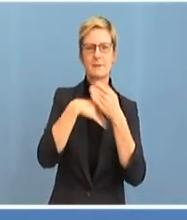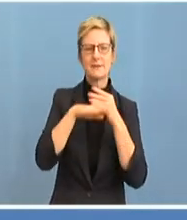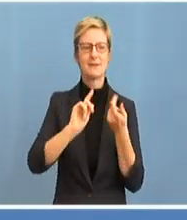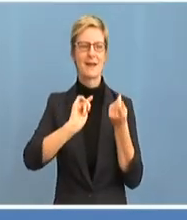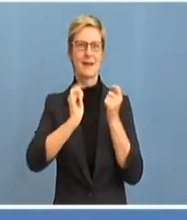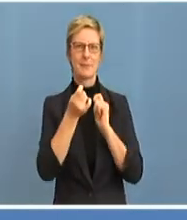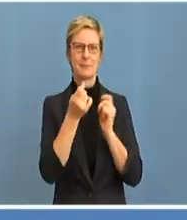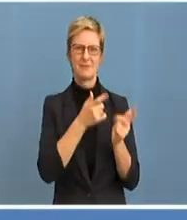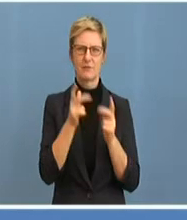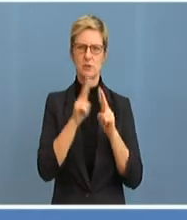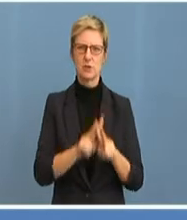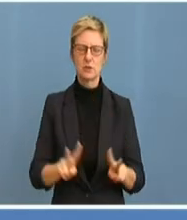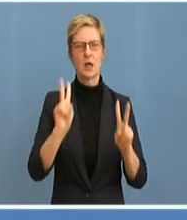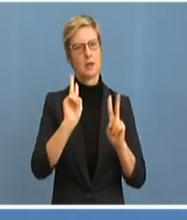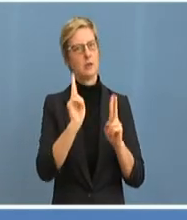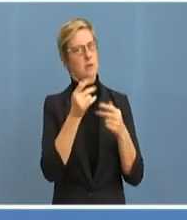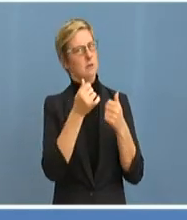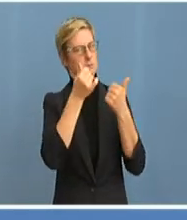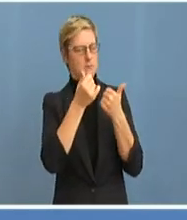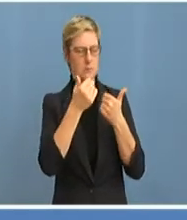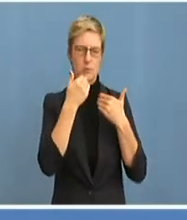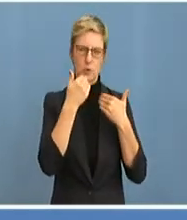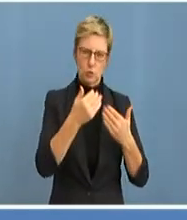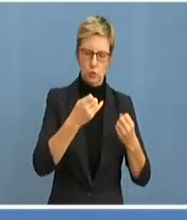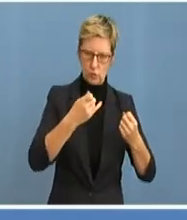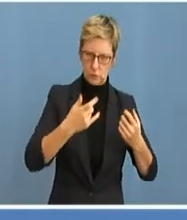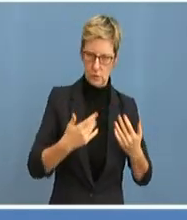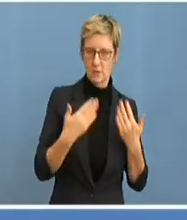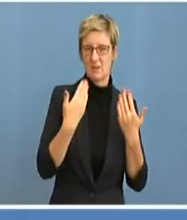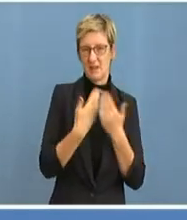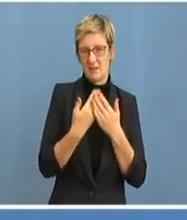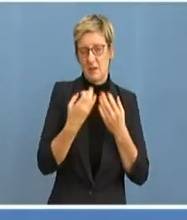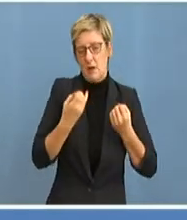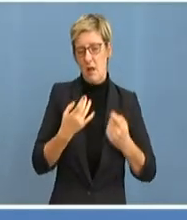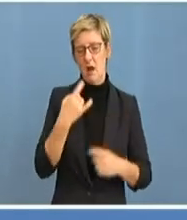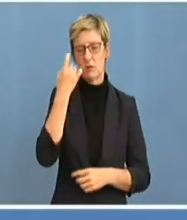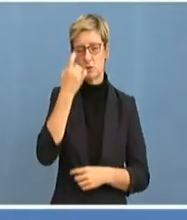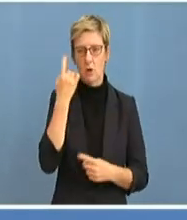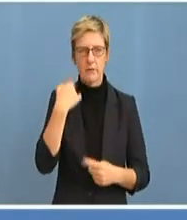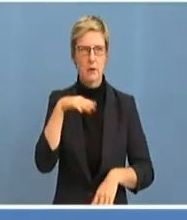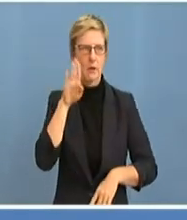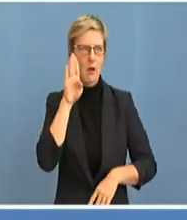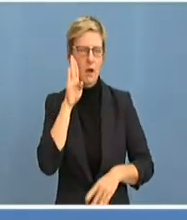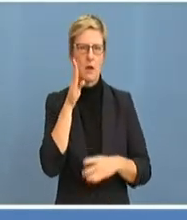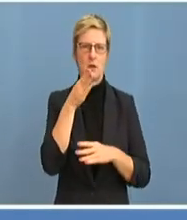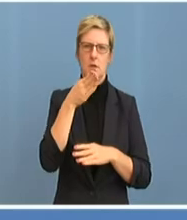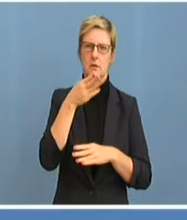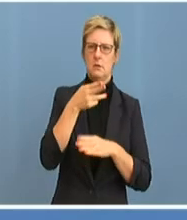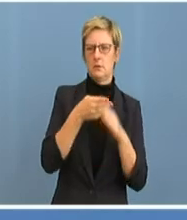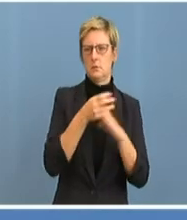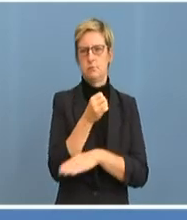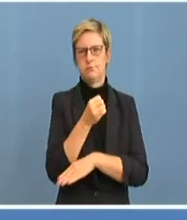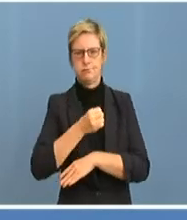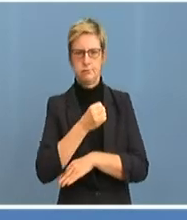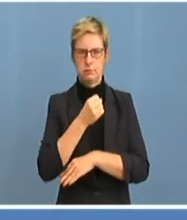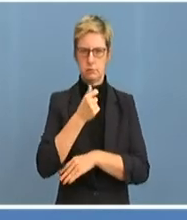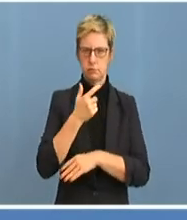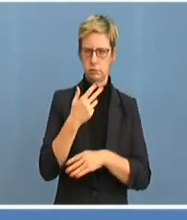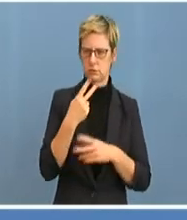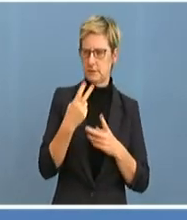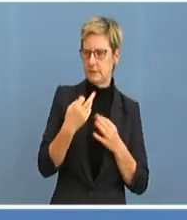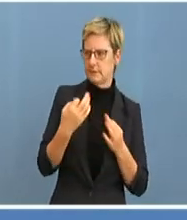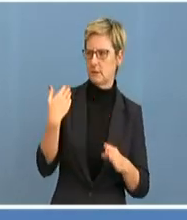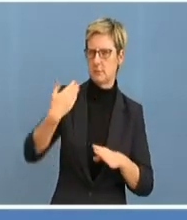Waffenstillstand begrüßen und dass es natürlich uns umso mehr und umso größere Sorge macht, wenn wir in dem Verlauf der letzten zwei Tage die